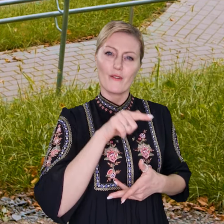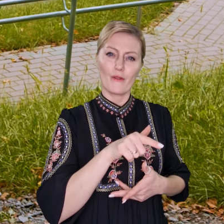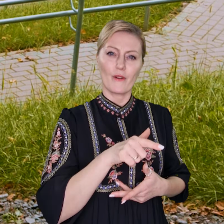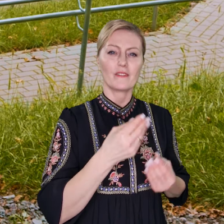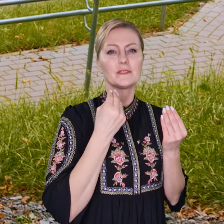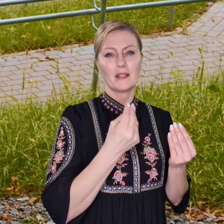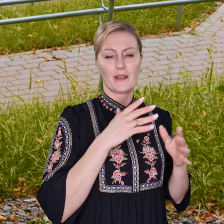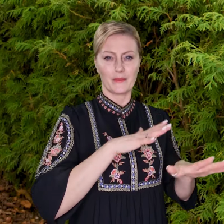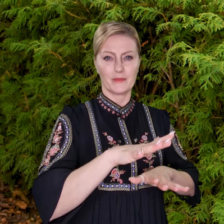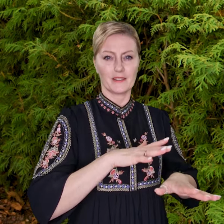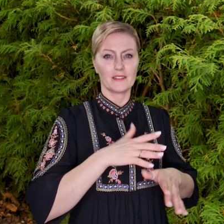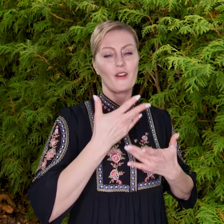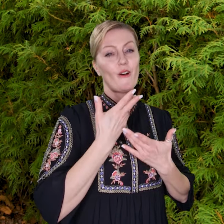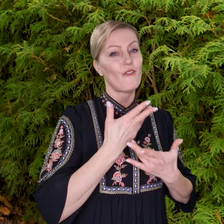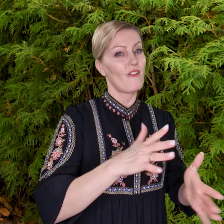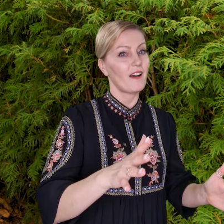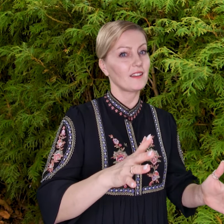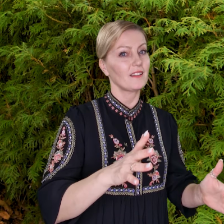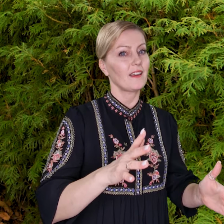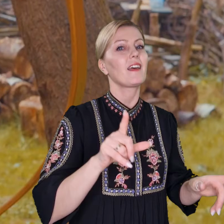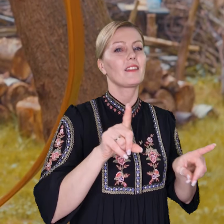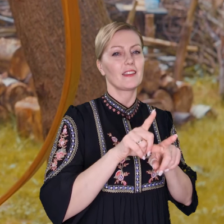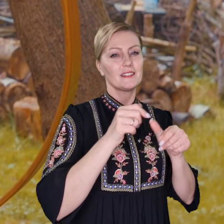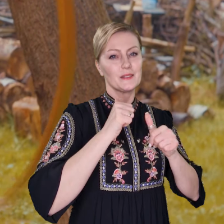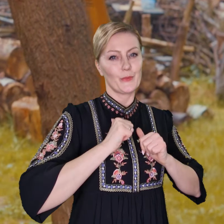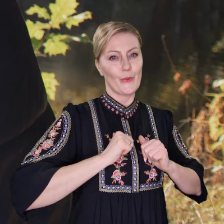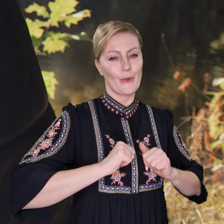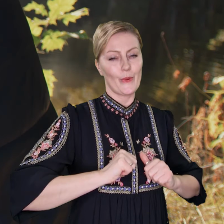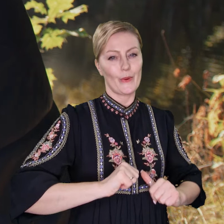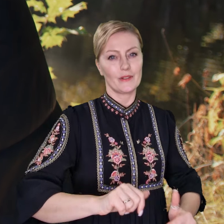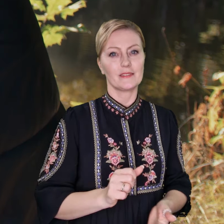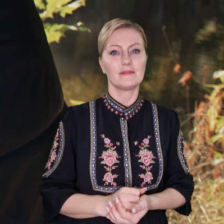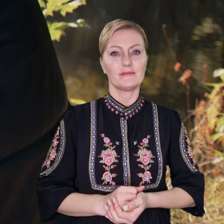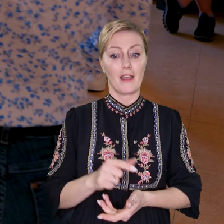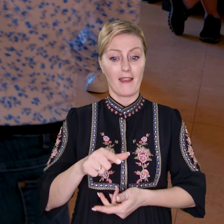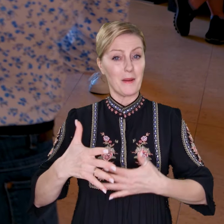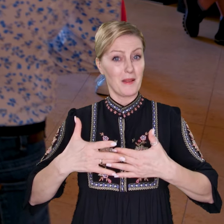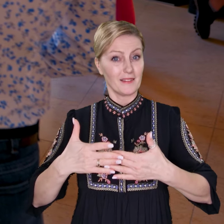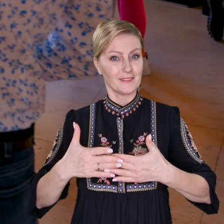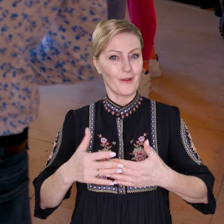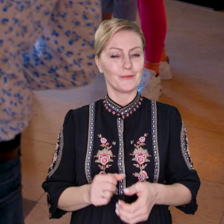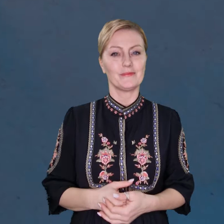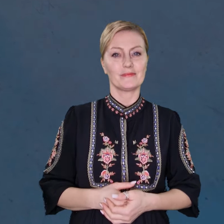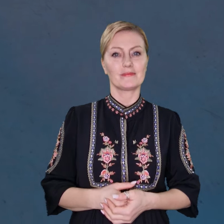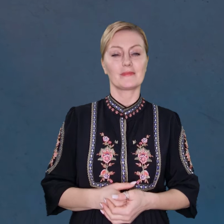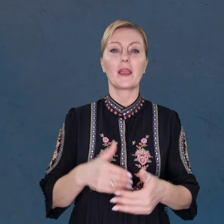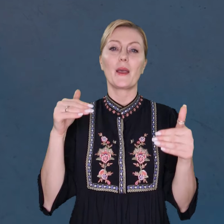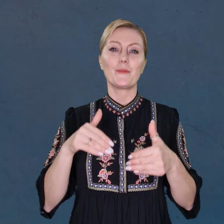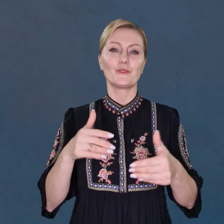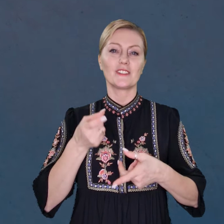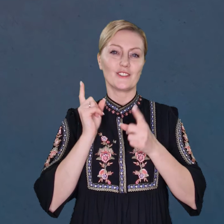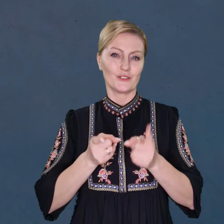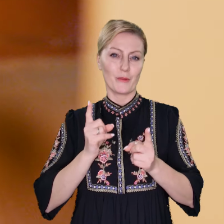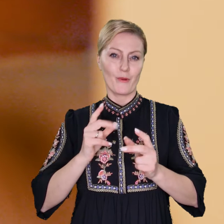swoją wyjątkowością, otwartością i spokojem. Nie jest też na końcu świata,